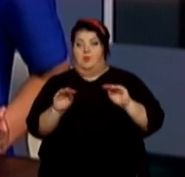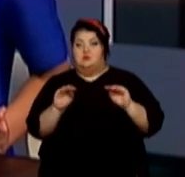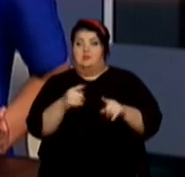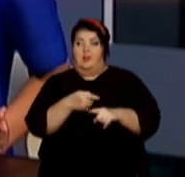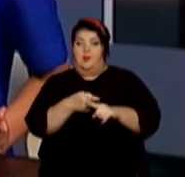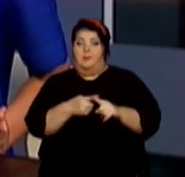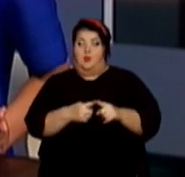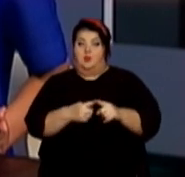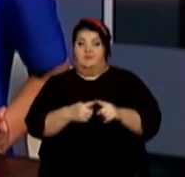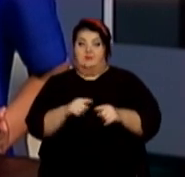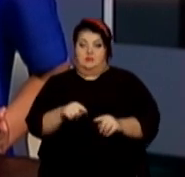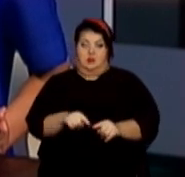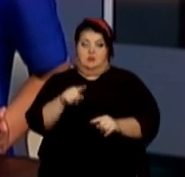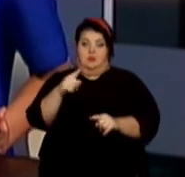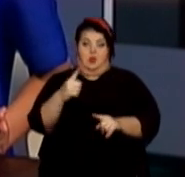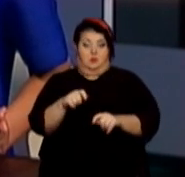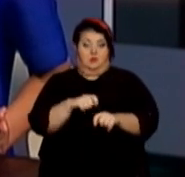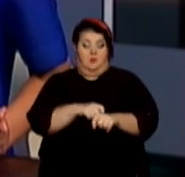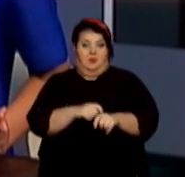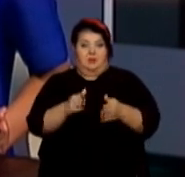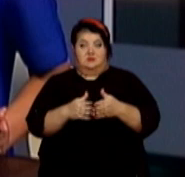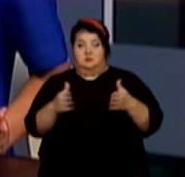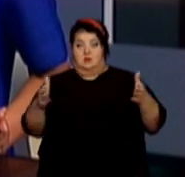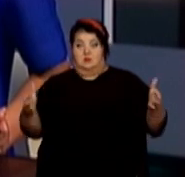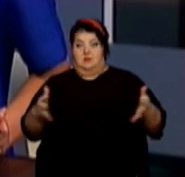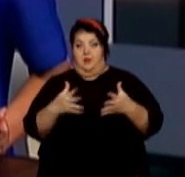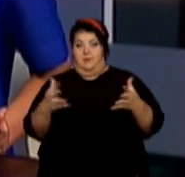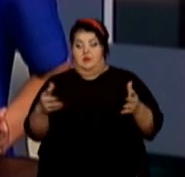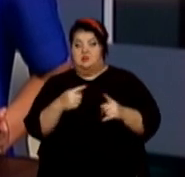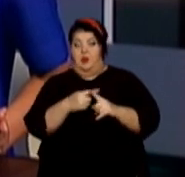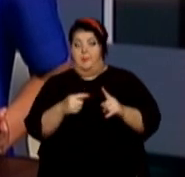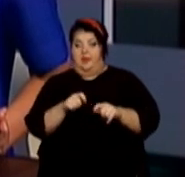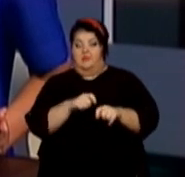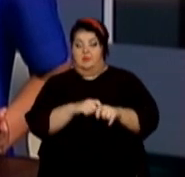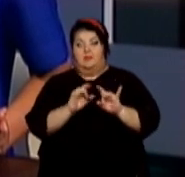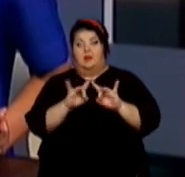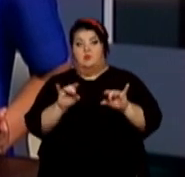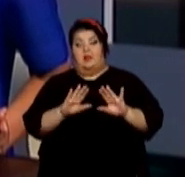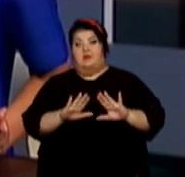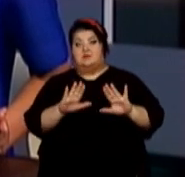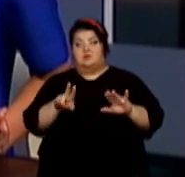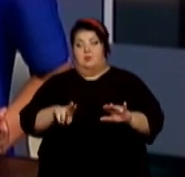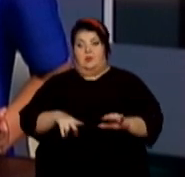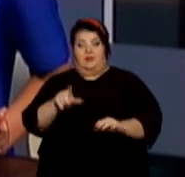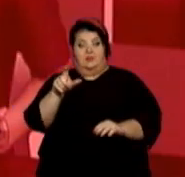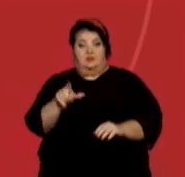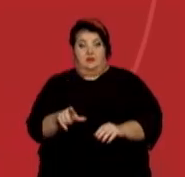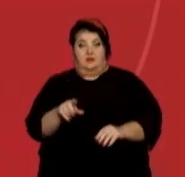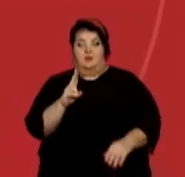Заввишки стоянки майже метр, завширшки більше півметра, розповідає заступниця директора парку Катерина